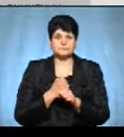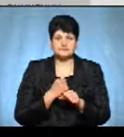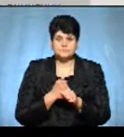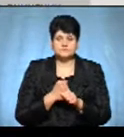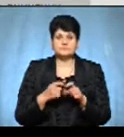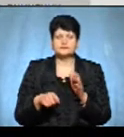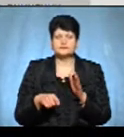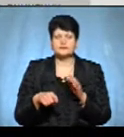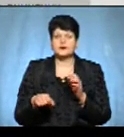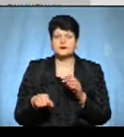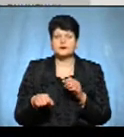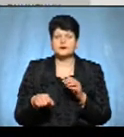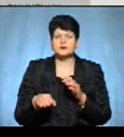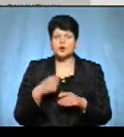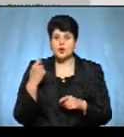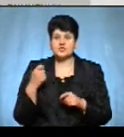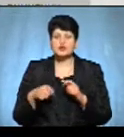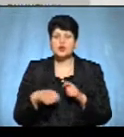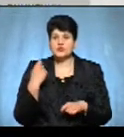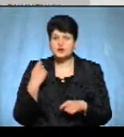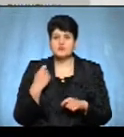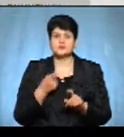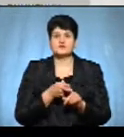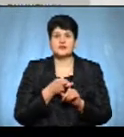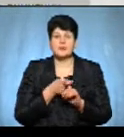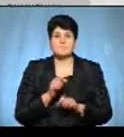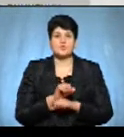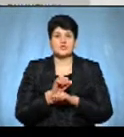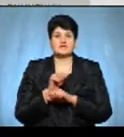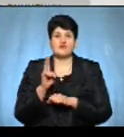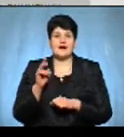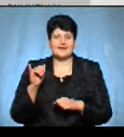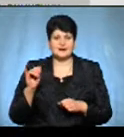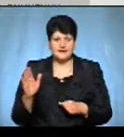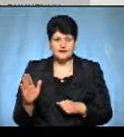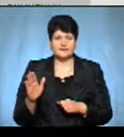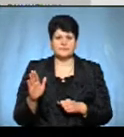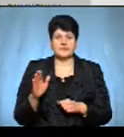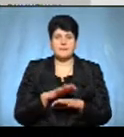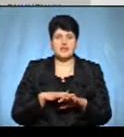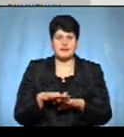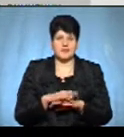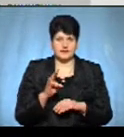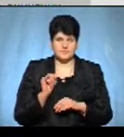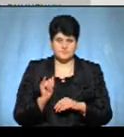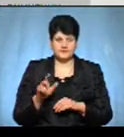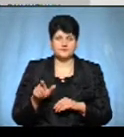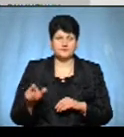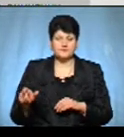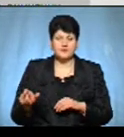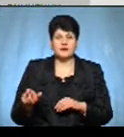вчинених злочинів стосовно протестувальників та інших злочинів під час подій на Майдані. При